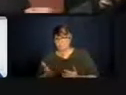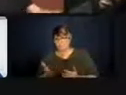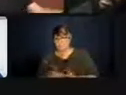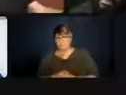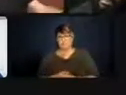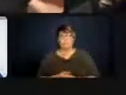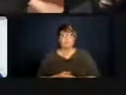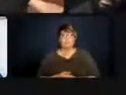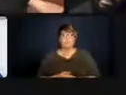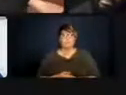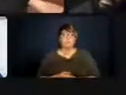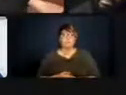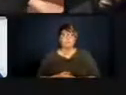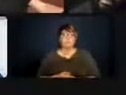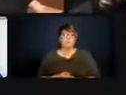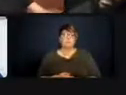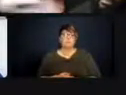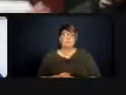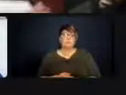Naweza kuendelea.